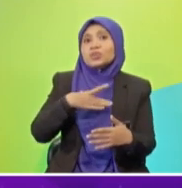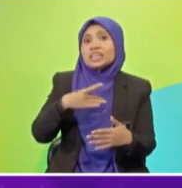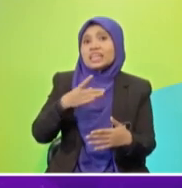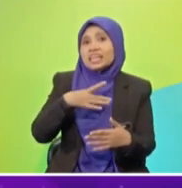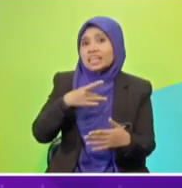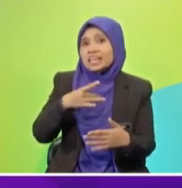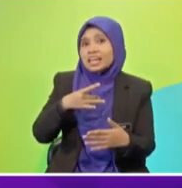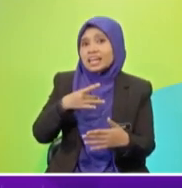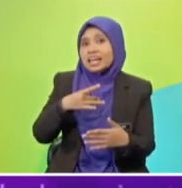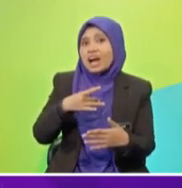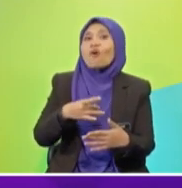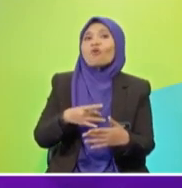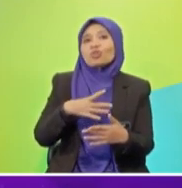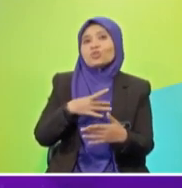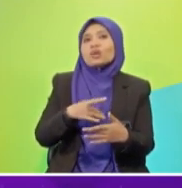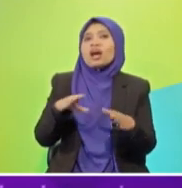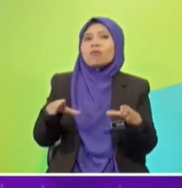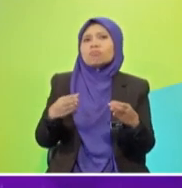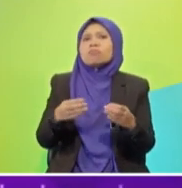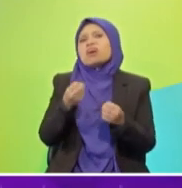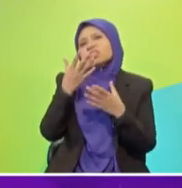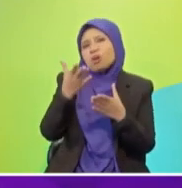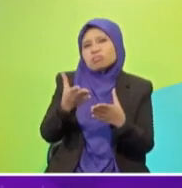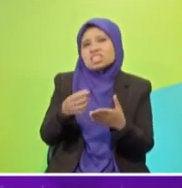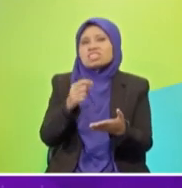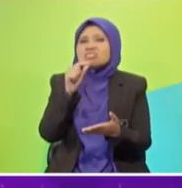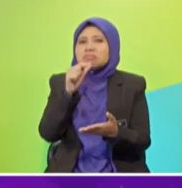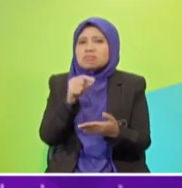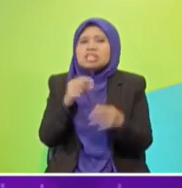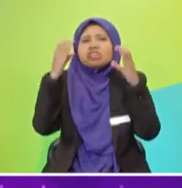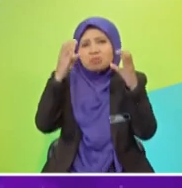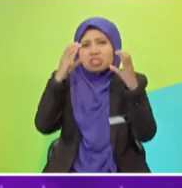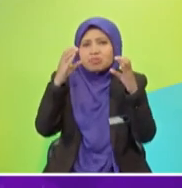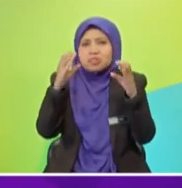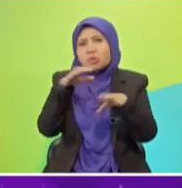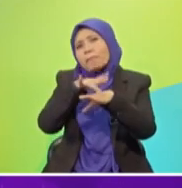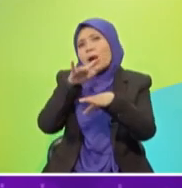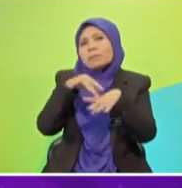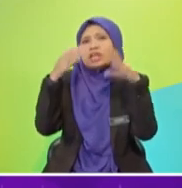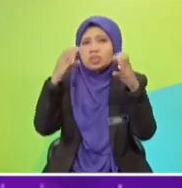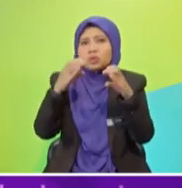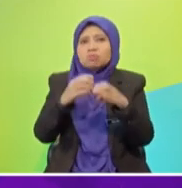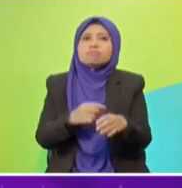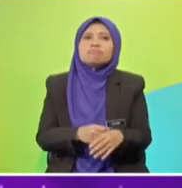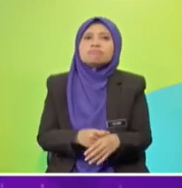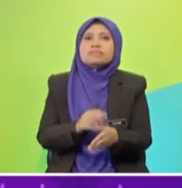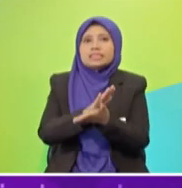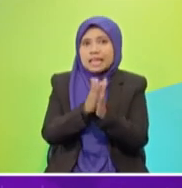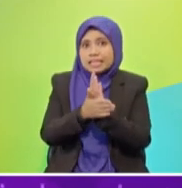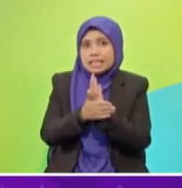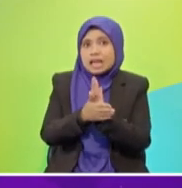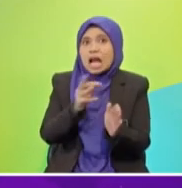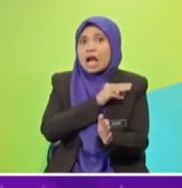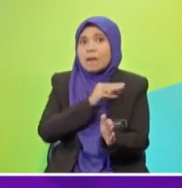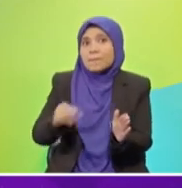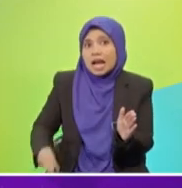buat repot juga jika berlaku kemalangan kecil di sekolah Baiklah kita tengok jika